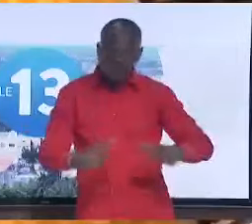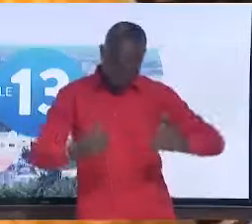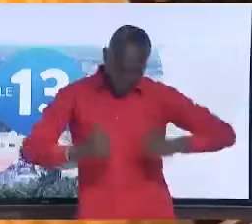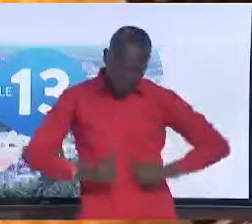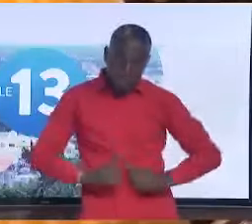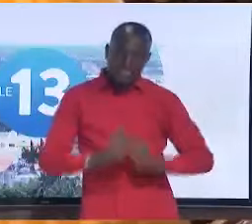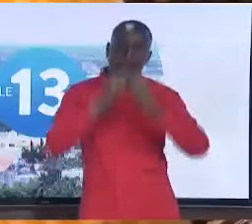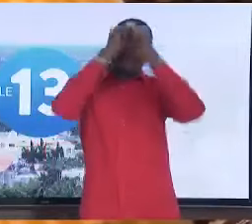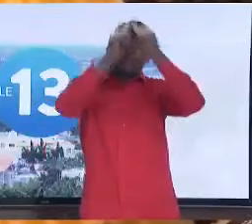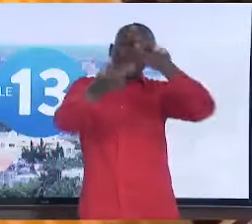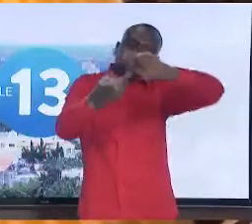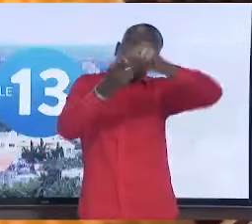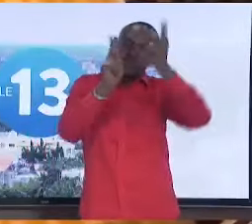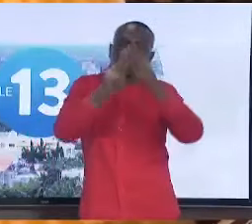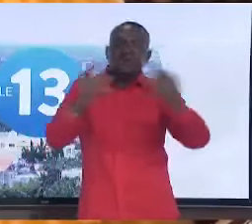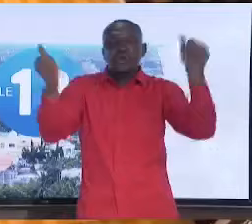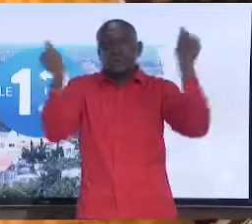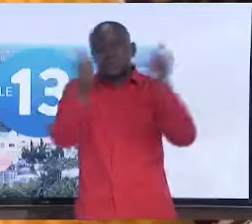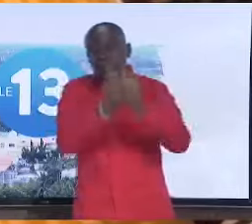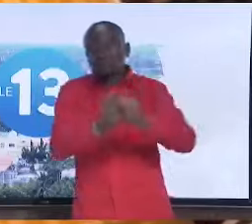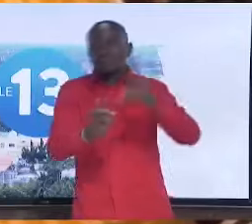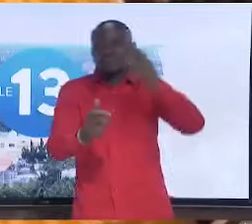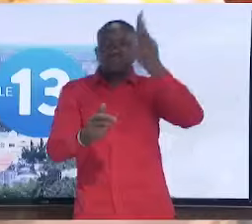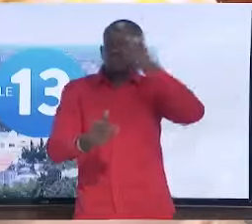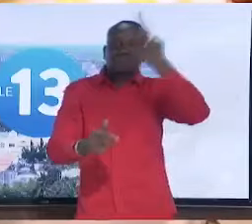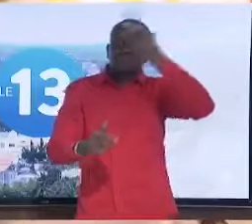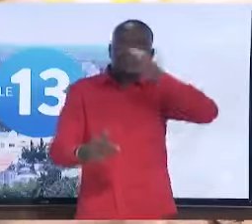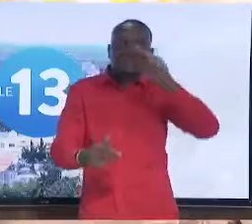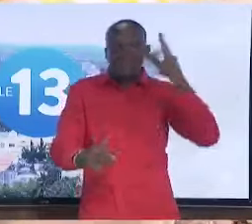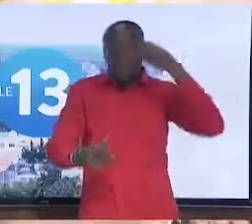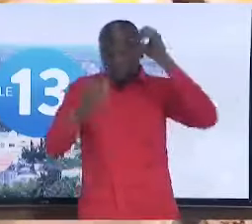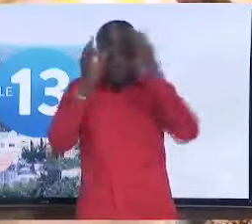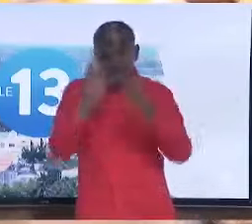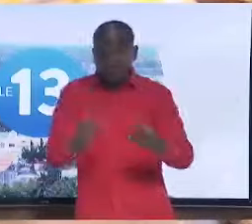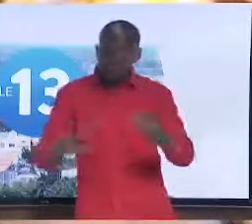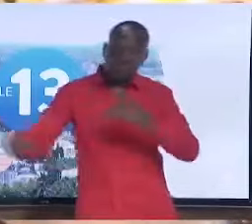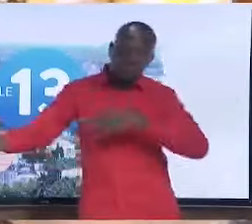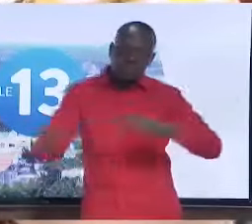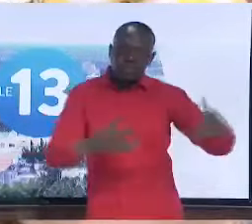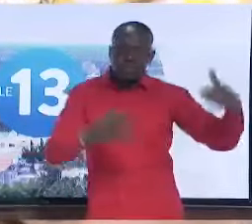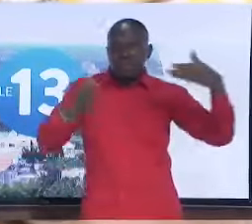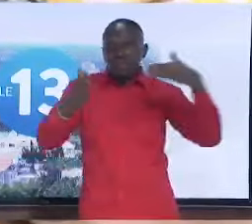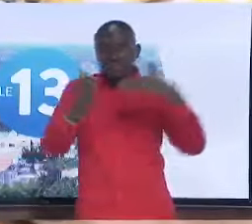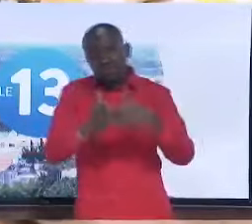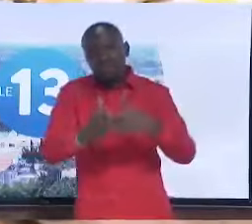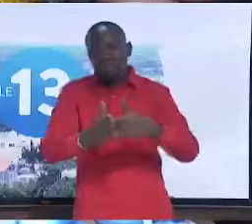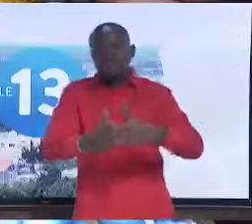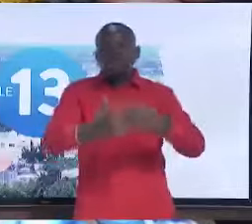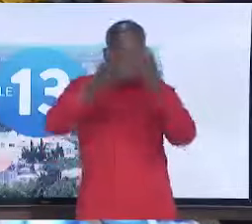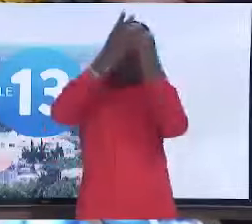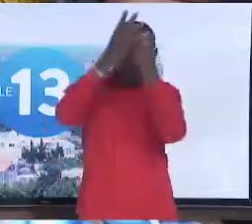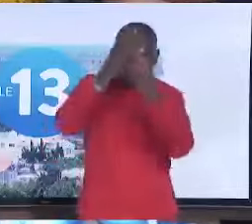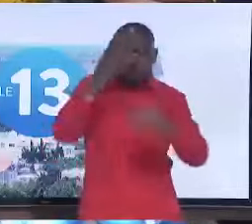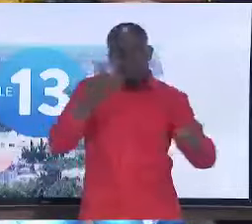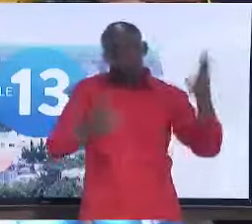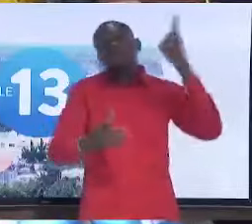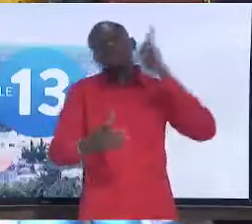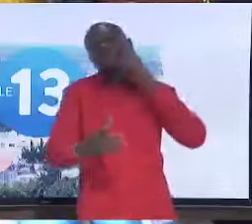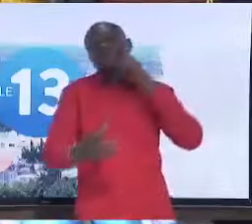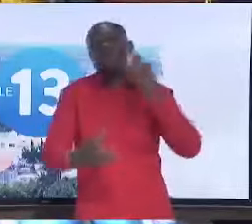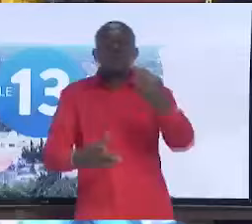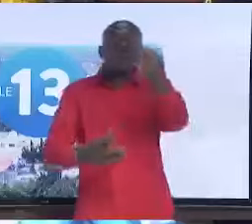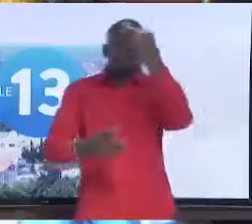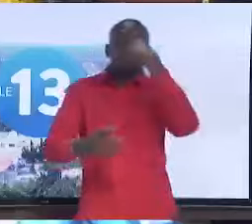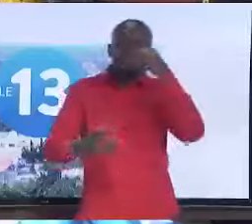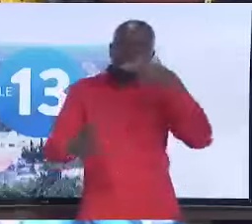de certains partenaires comme l'UNICEF, résolument engagée dans la lutte contre les carences en micronutriments et